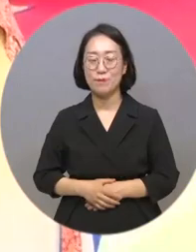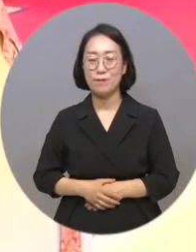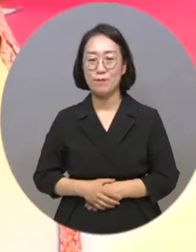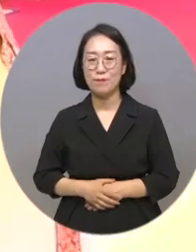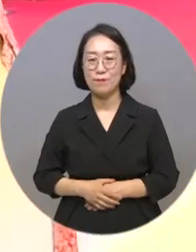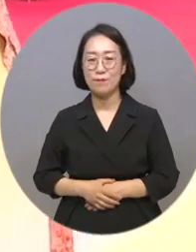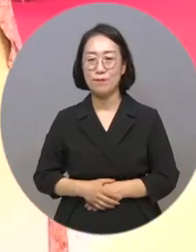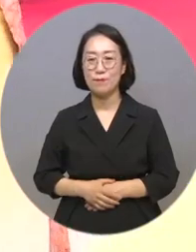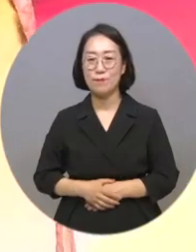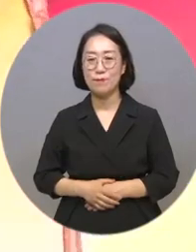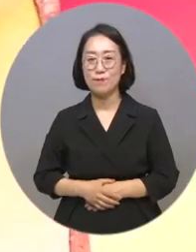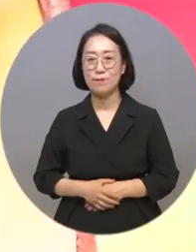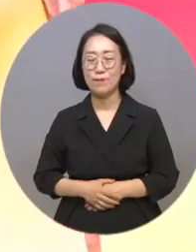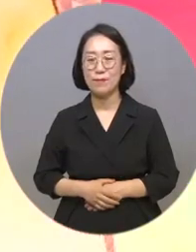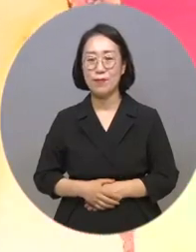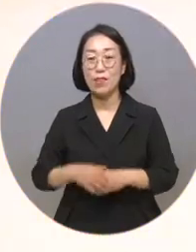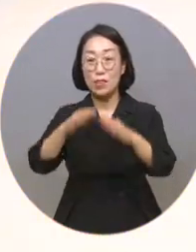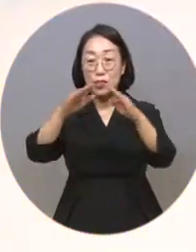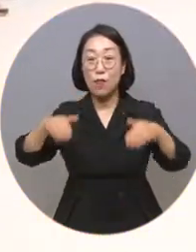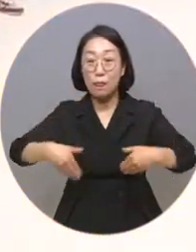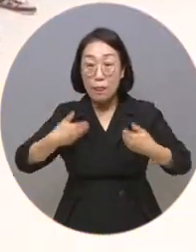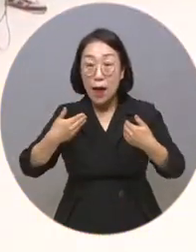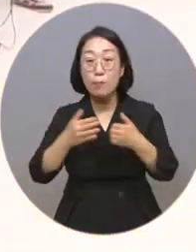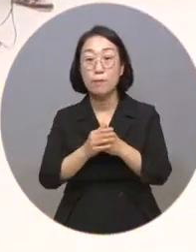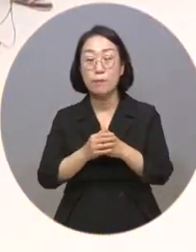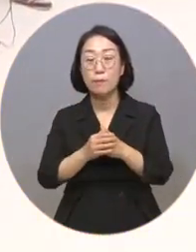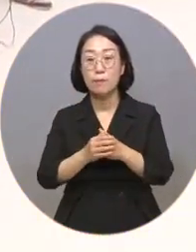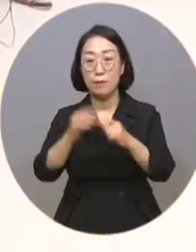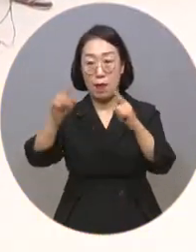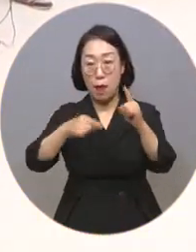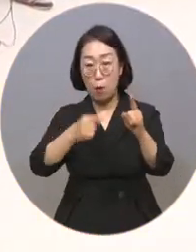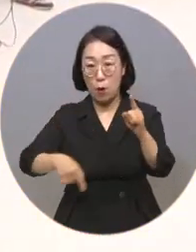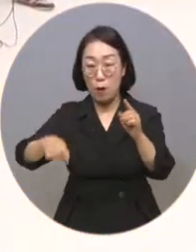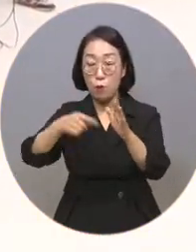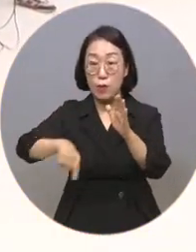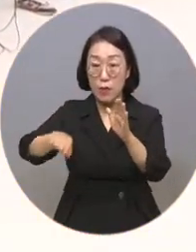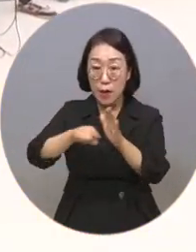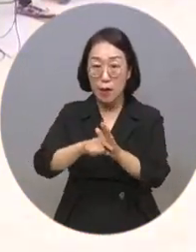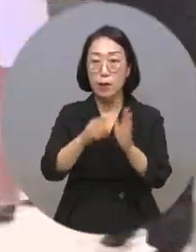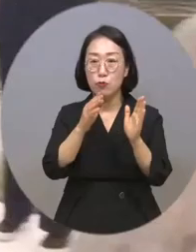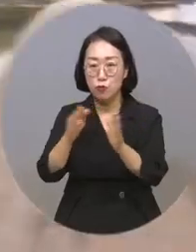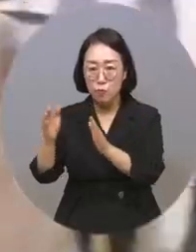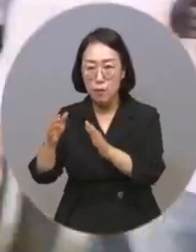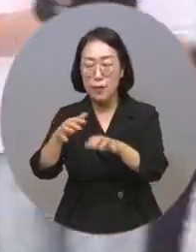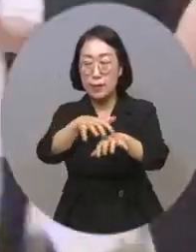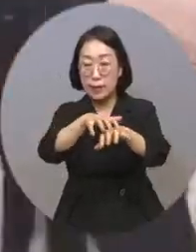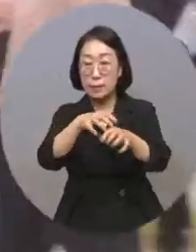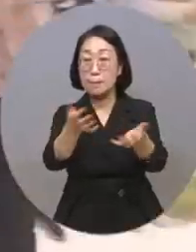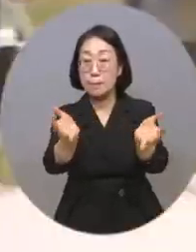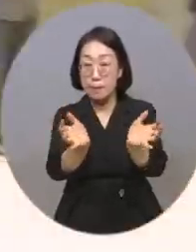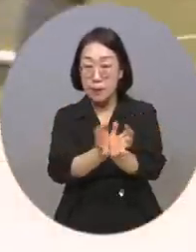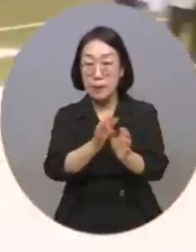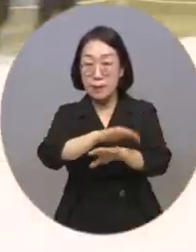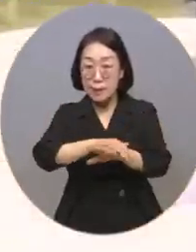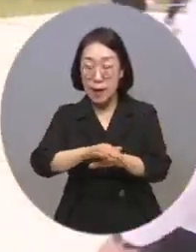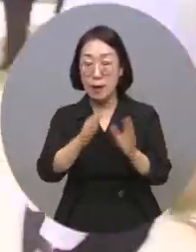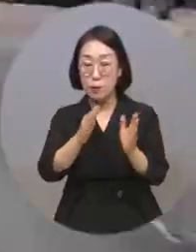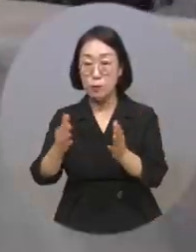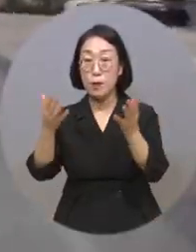시는 지난해 전남체전 TF팀을 구성해 경기장 개보수 등 원활한 대회 운영 준비를 모두